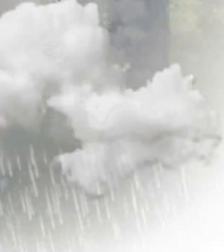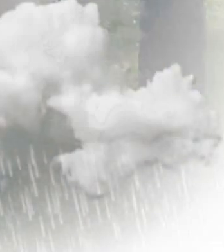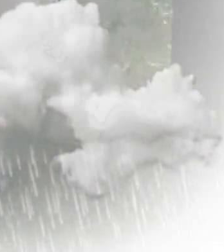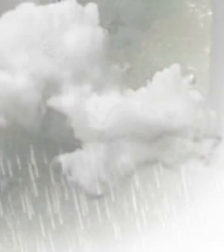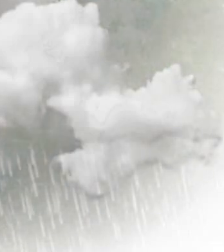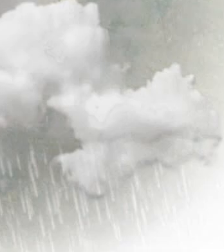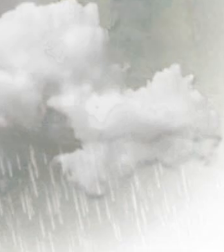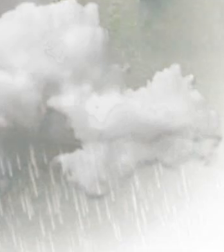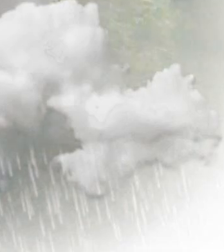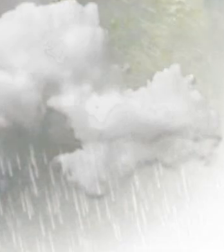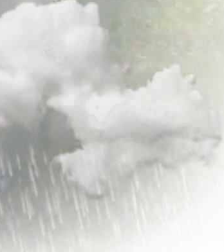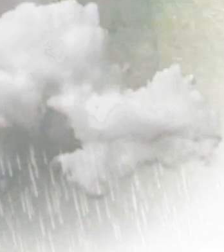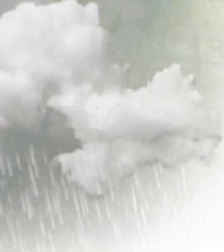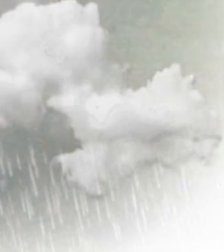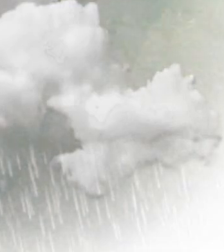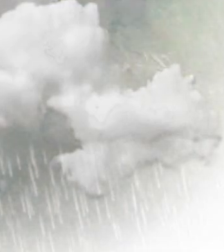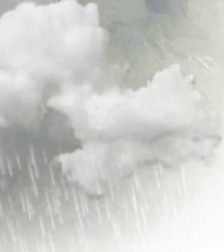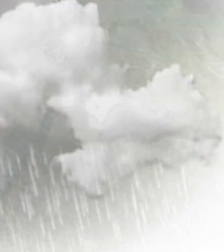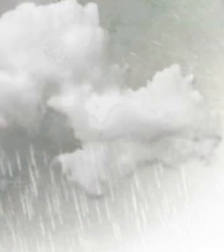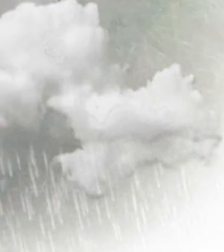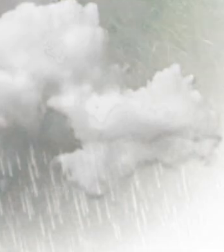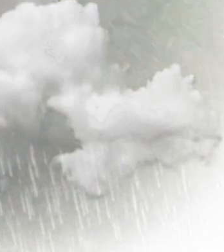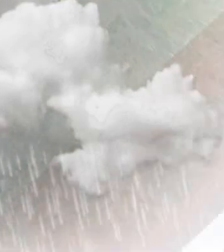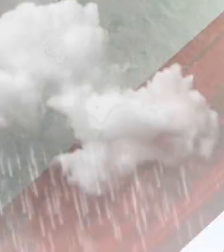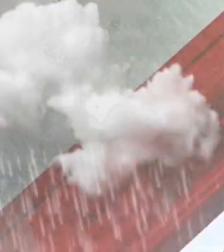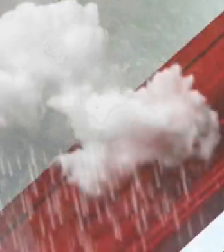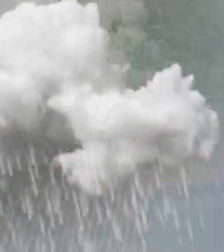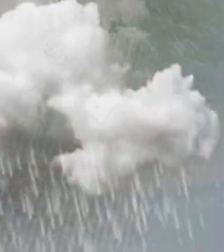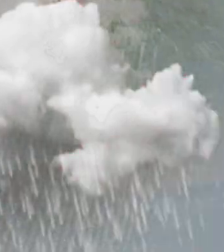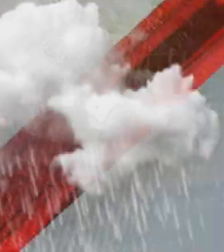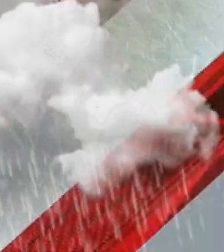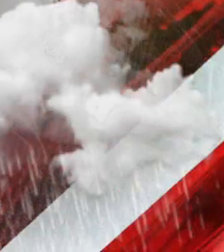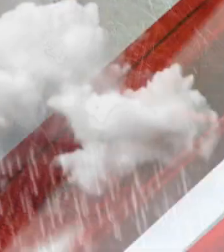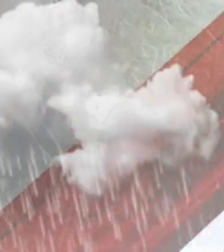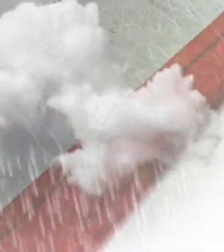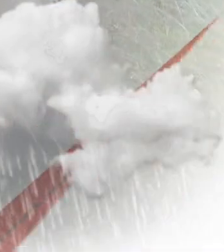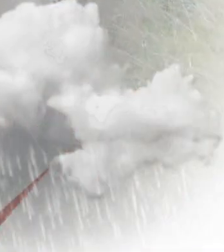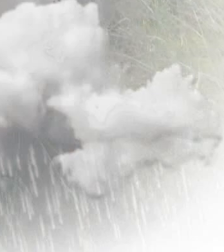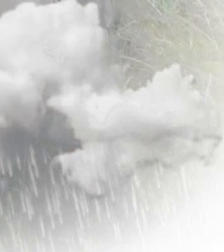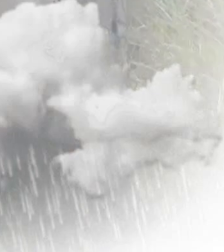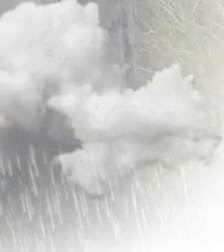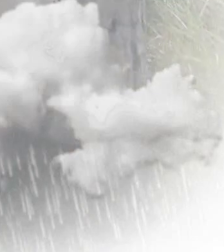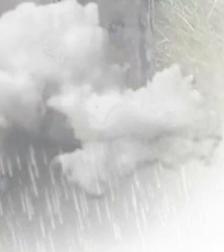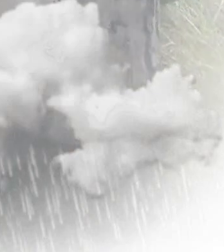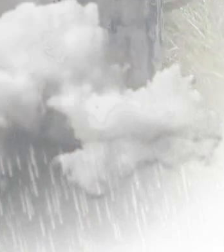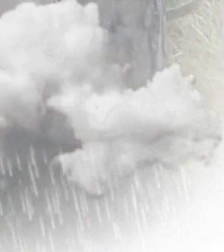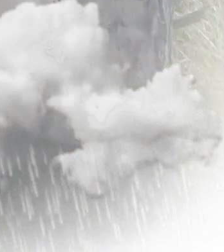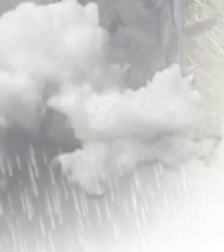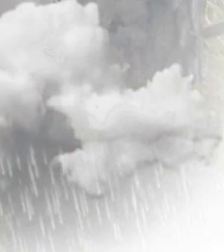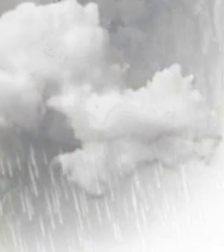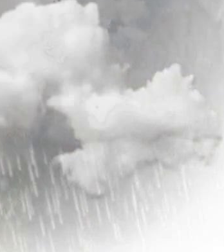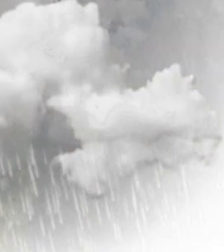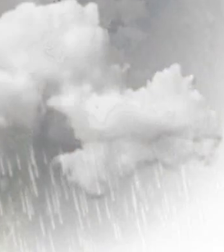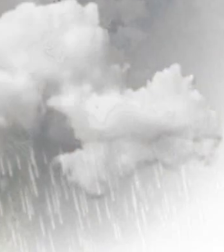секунду у слониме и дятла века ли 17 градусов тепла ранец и и вечером и до плюс